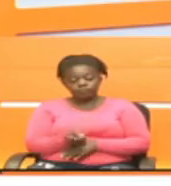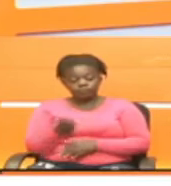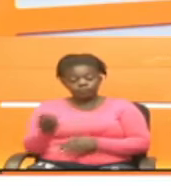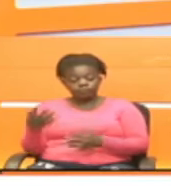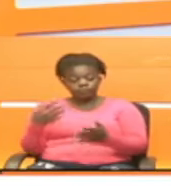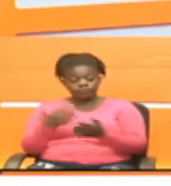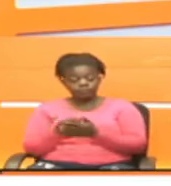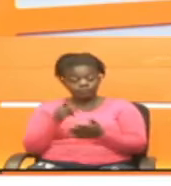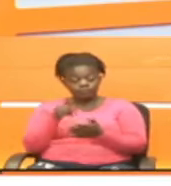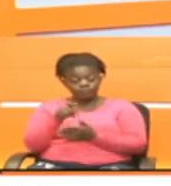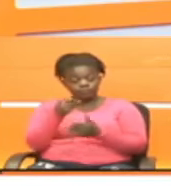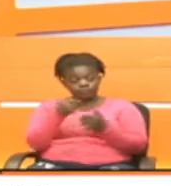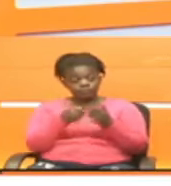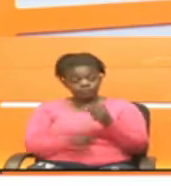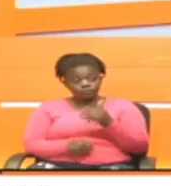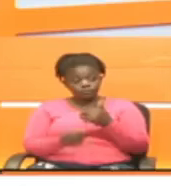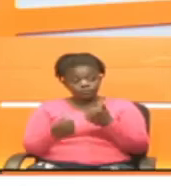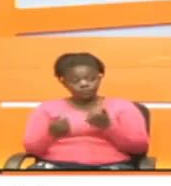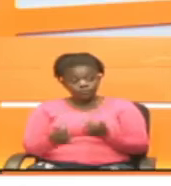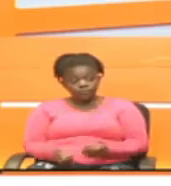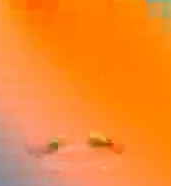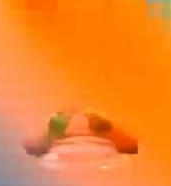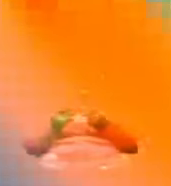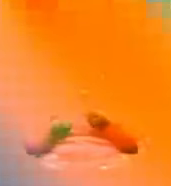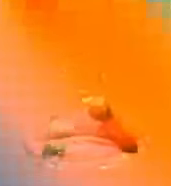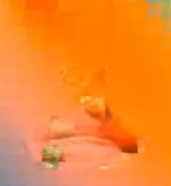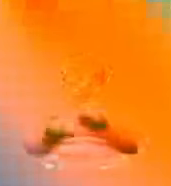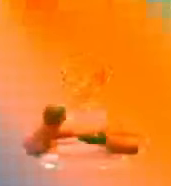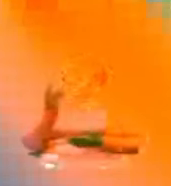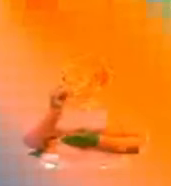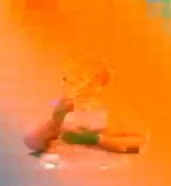baludde nga basasula obusuulu naye bulabika